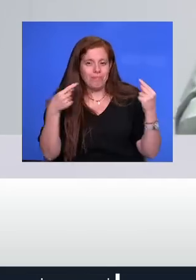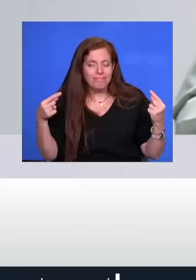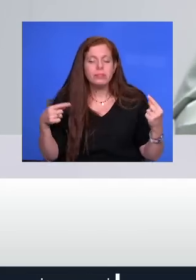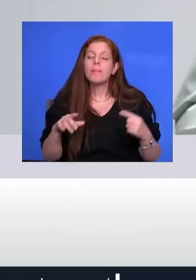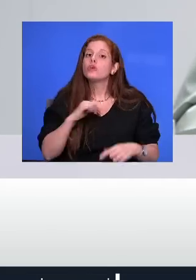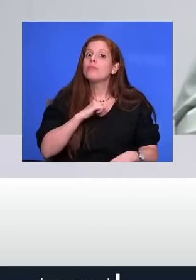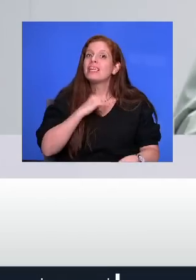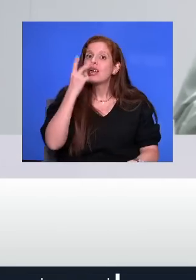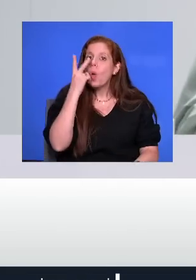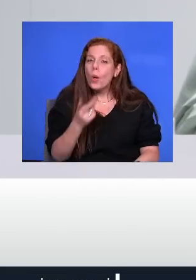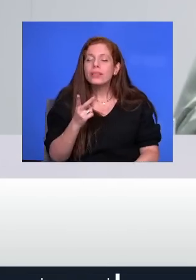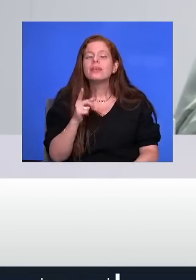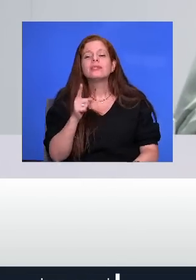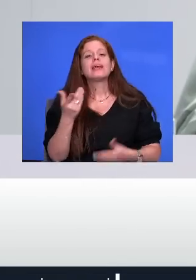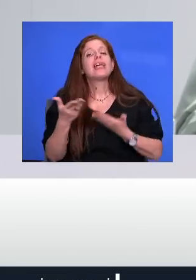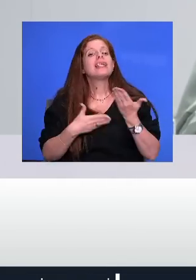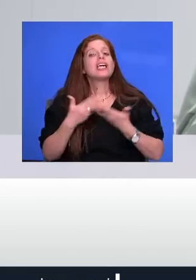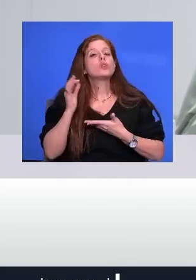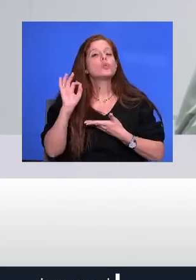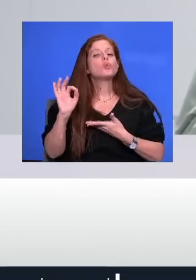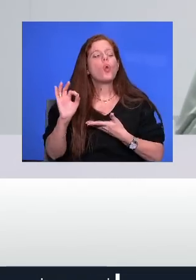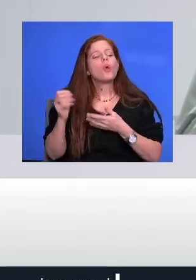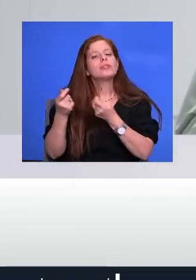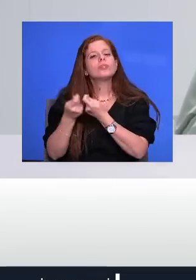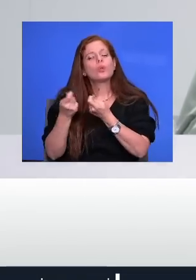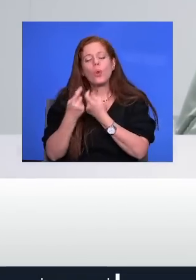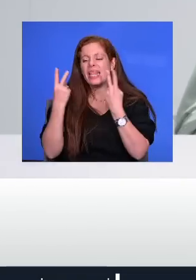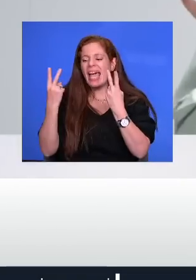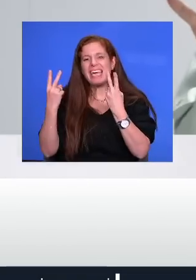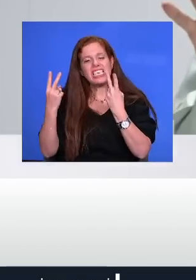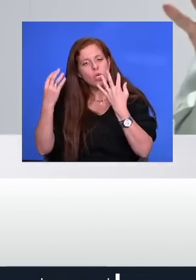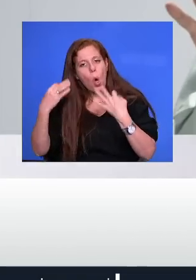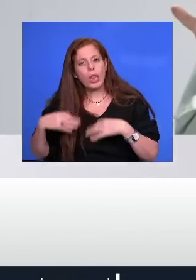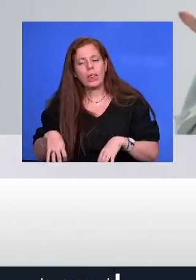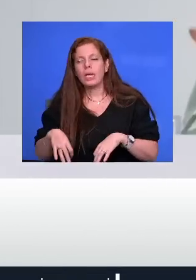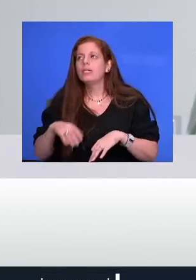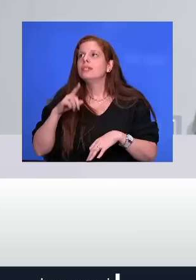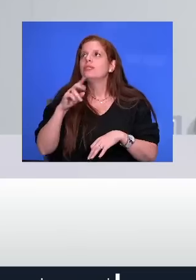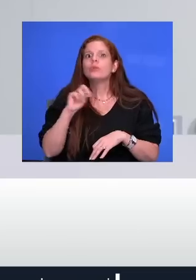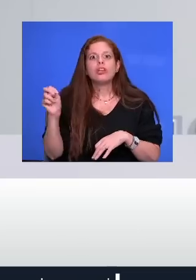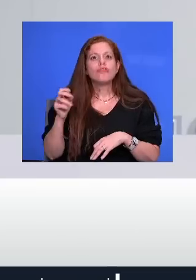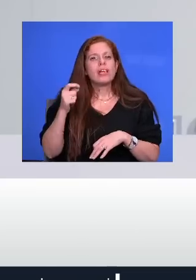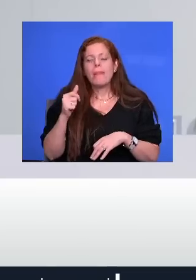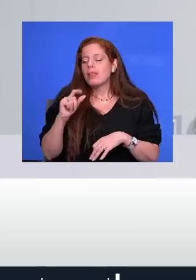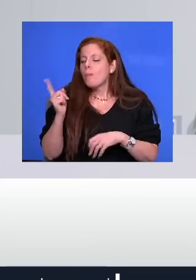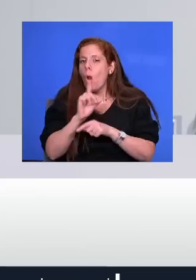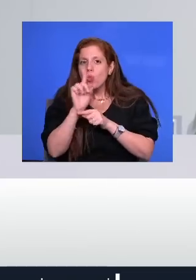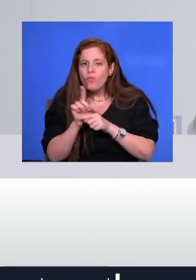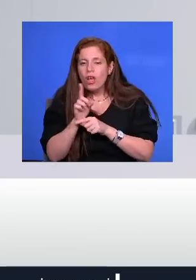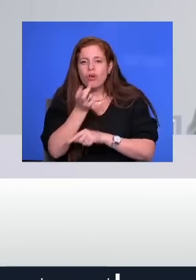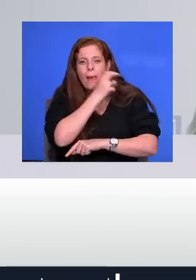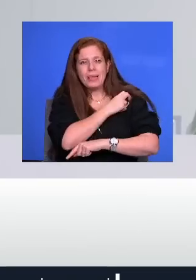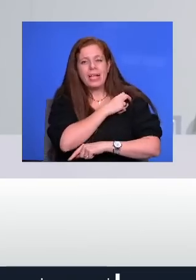לראות בספר זה את ההתייחסות שלו לסוגיות ערכיות, נושא שהיה כמעט בכל תקופתו של הרמטכ"ל